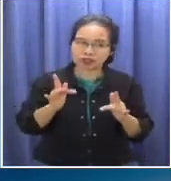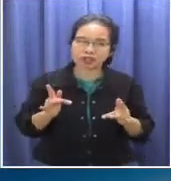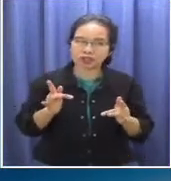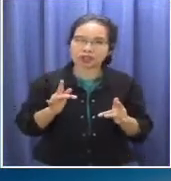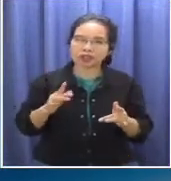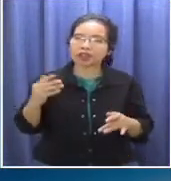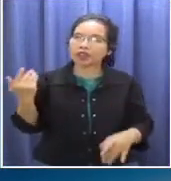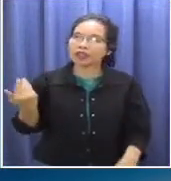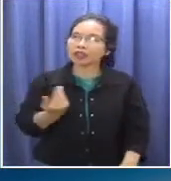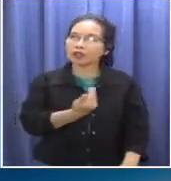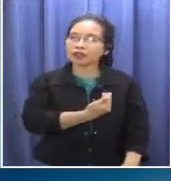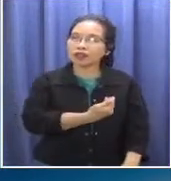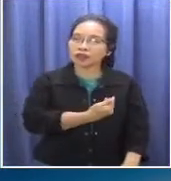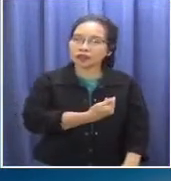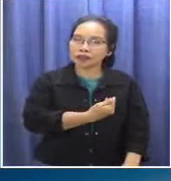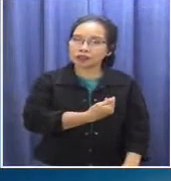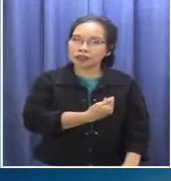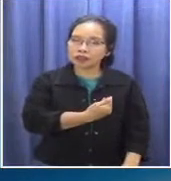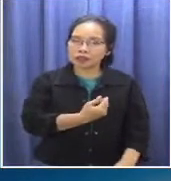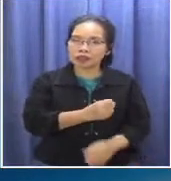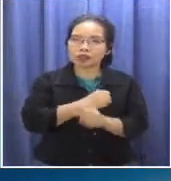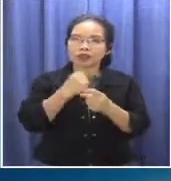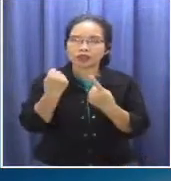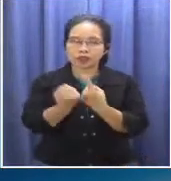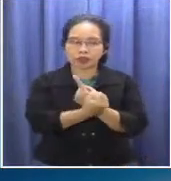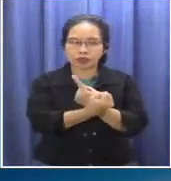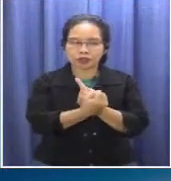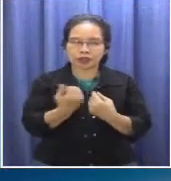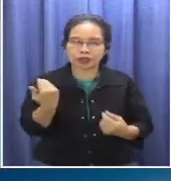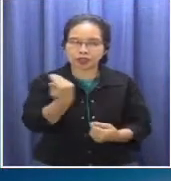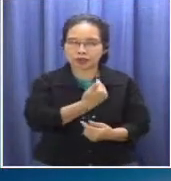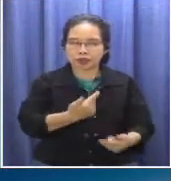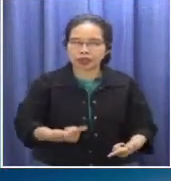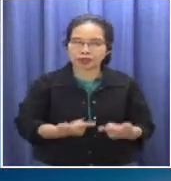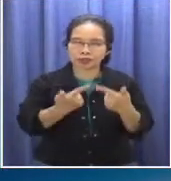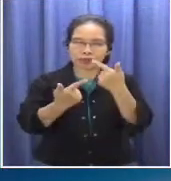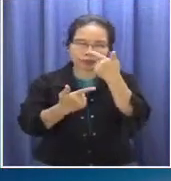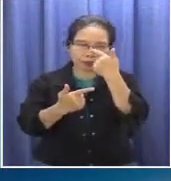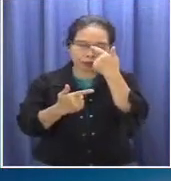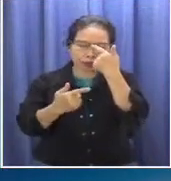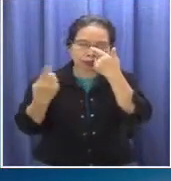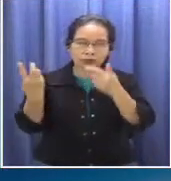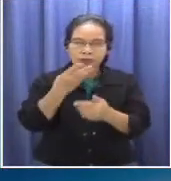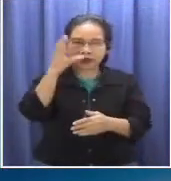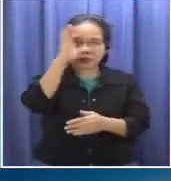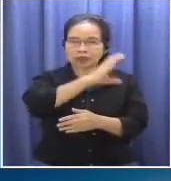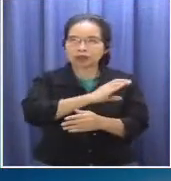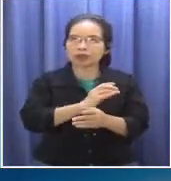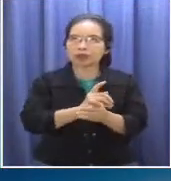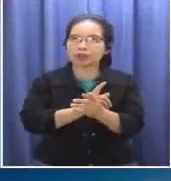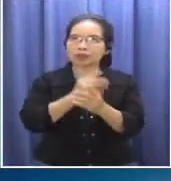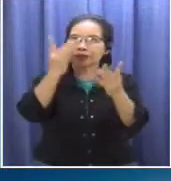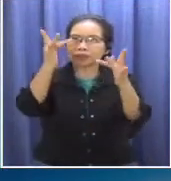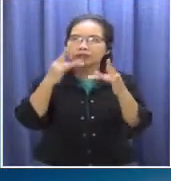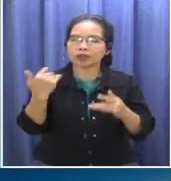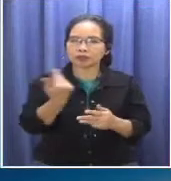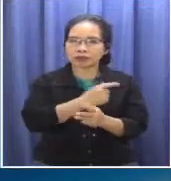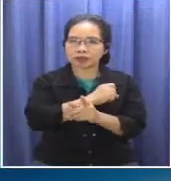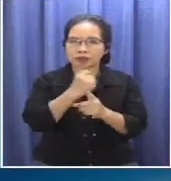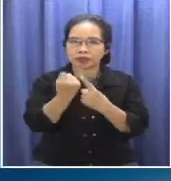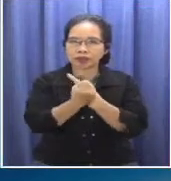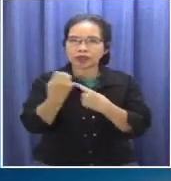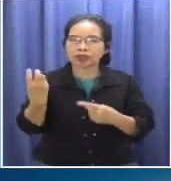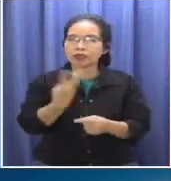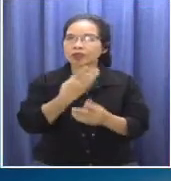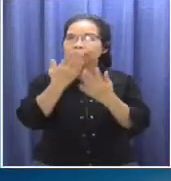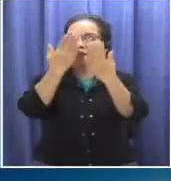sa aming palagayan sa buhay na ito. Nagpapasalamat po kami sa pag-iingat mo sa